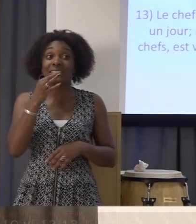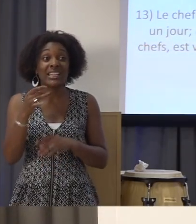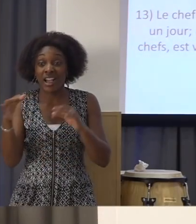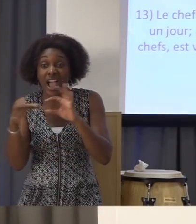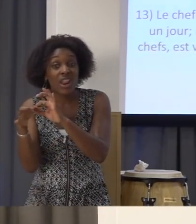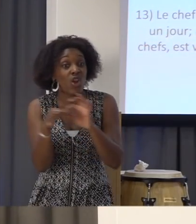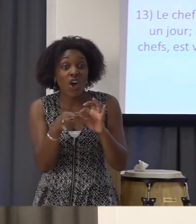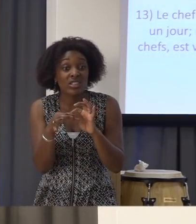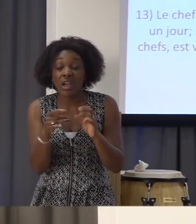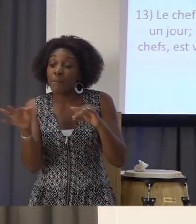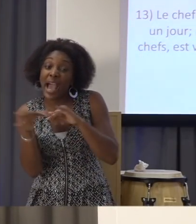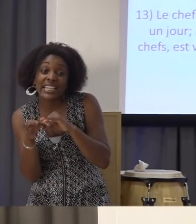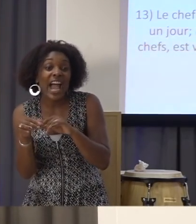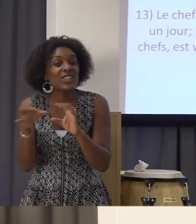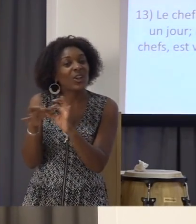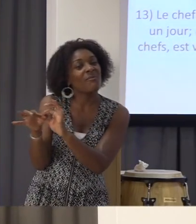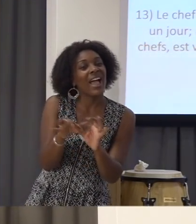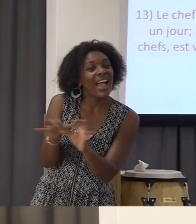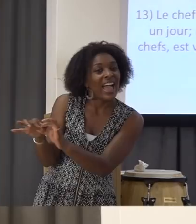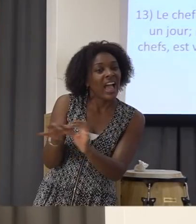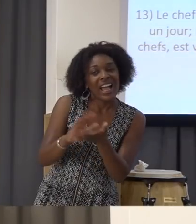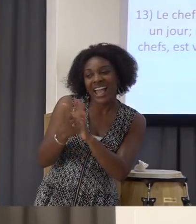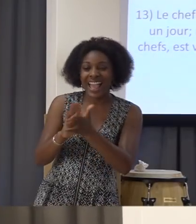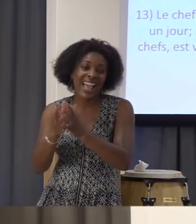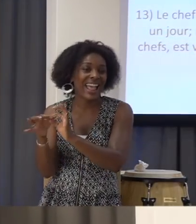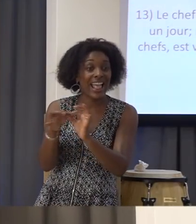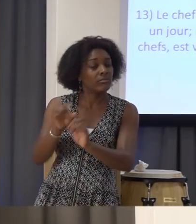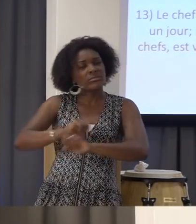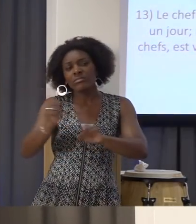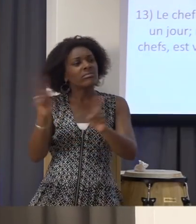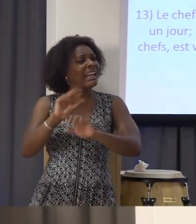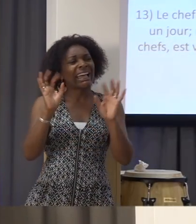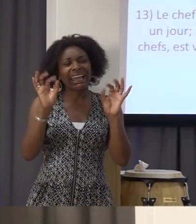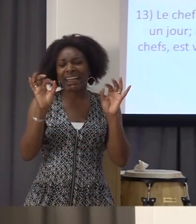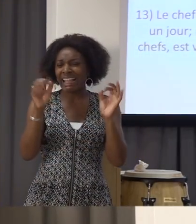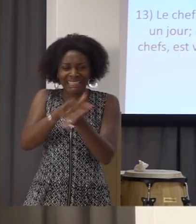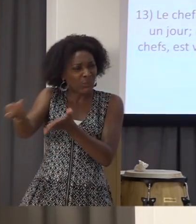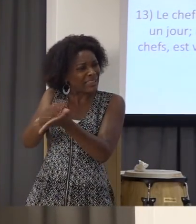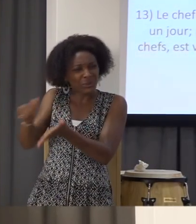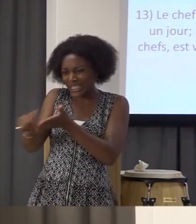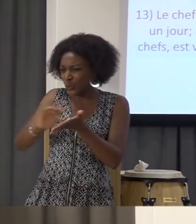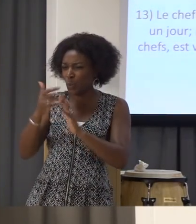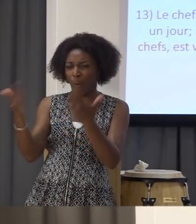eux. Pas de grâce, pas de quartier. Ne faites pas quartier, détruisez-les.